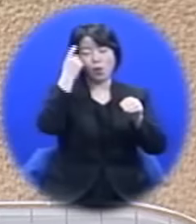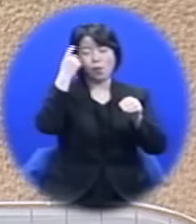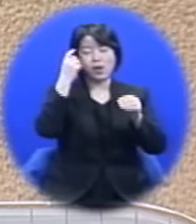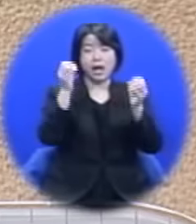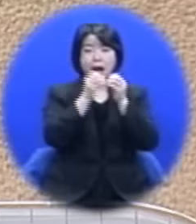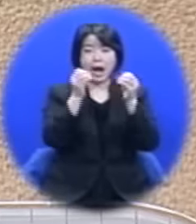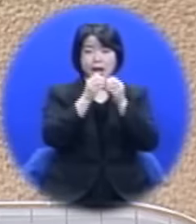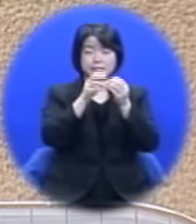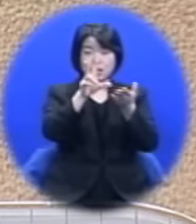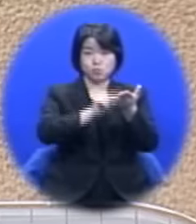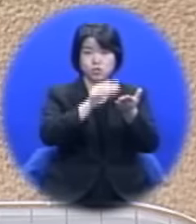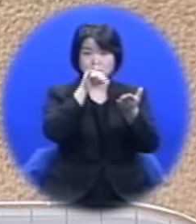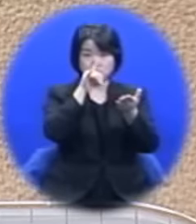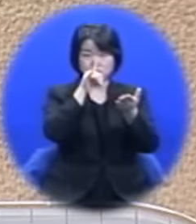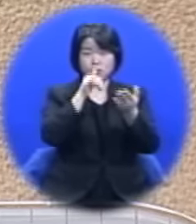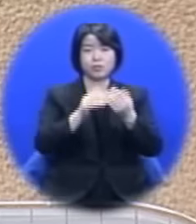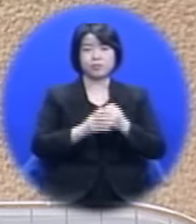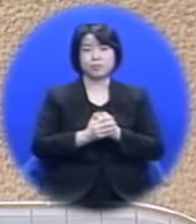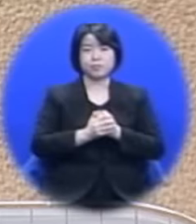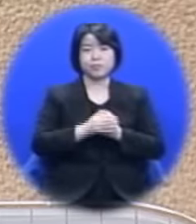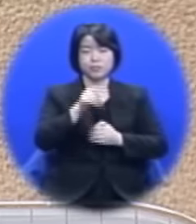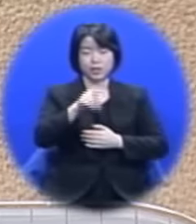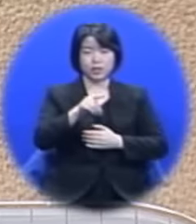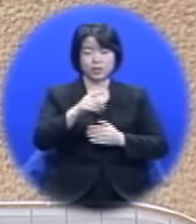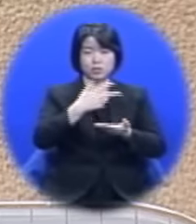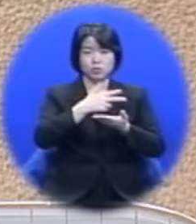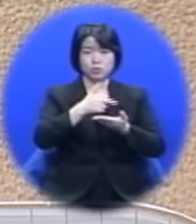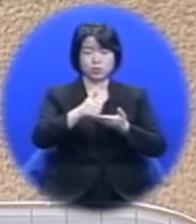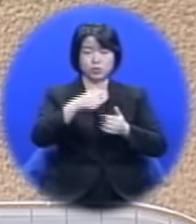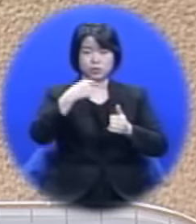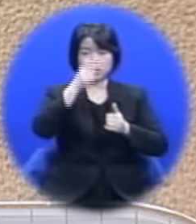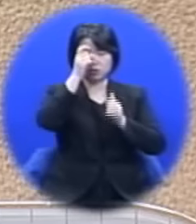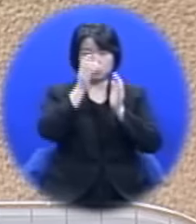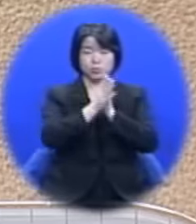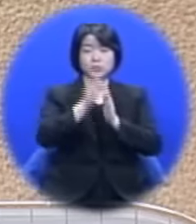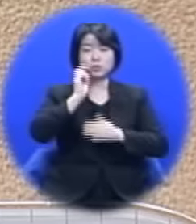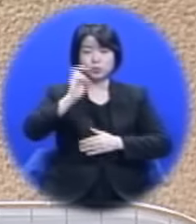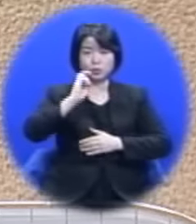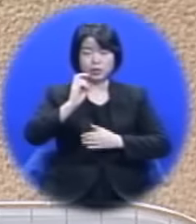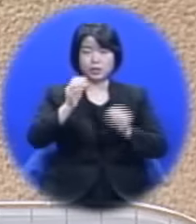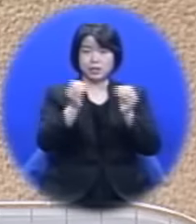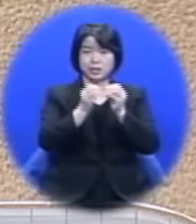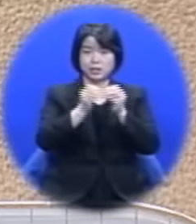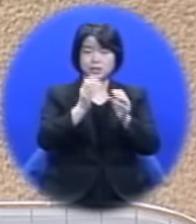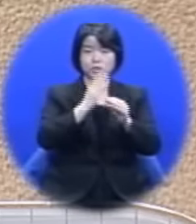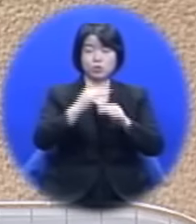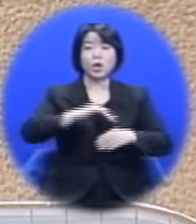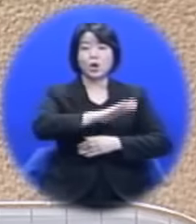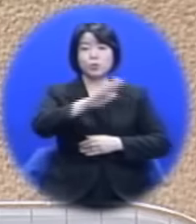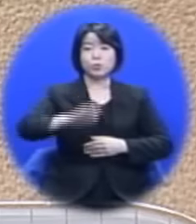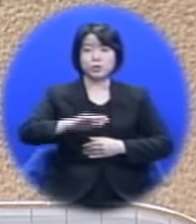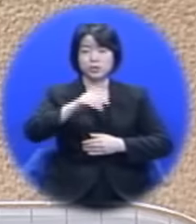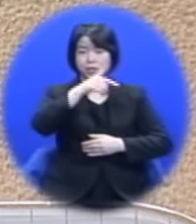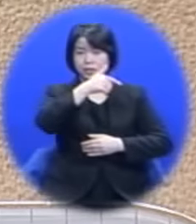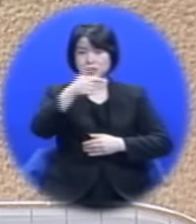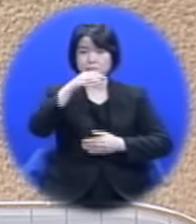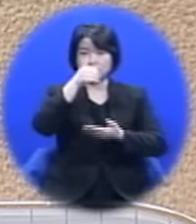문제가 있어요이 주기도문 가사 중에 우리들의 큰 죄 다